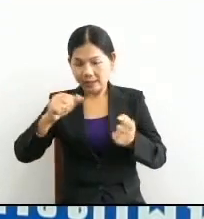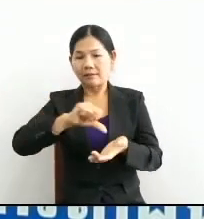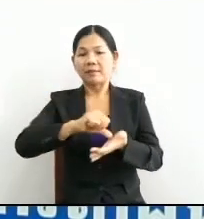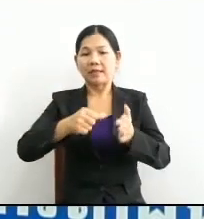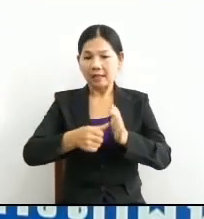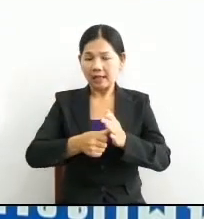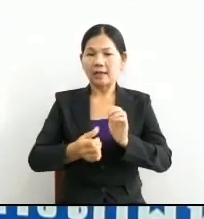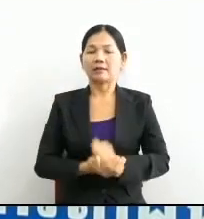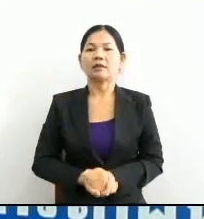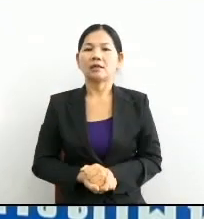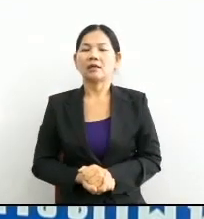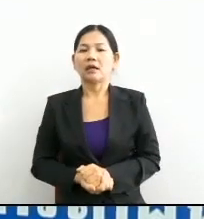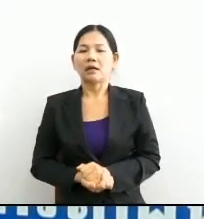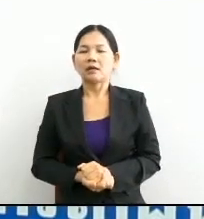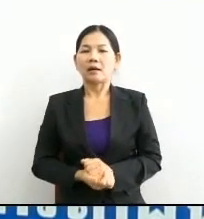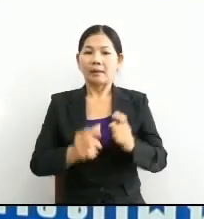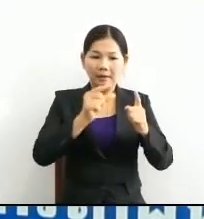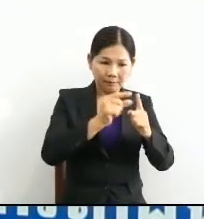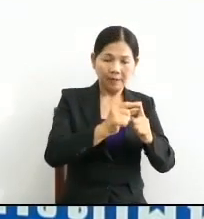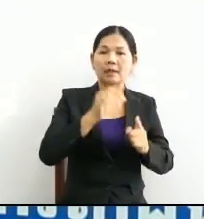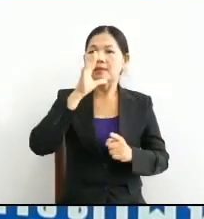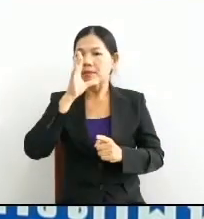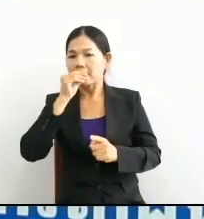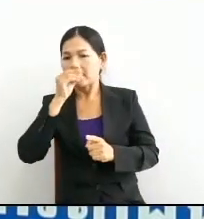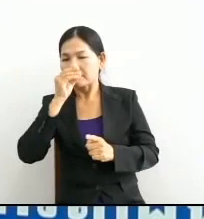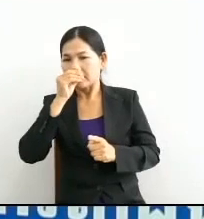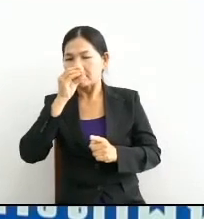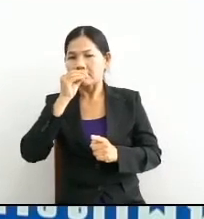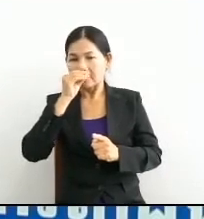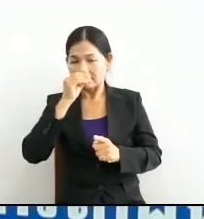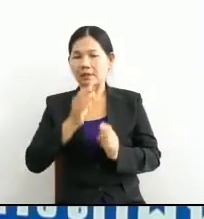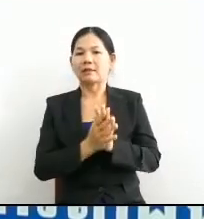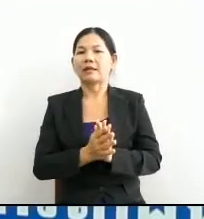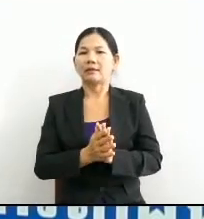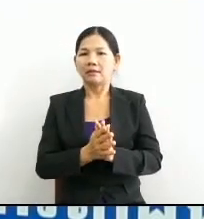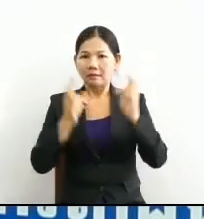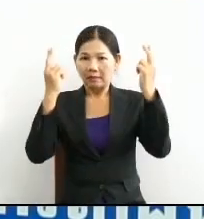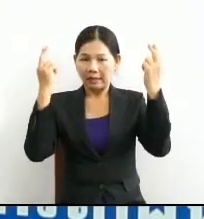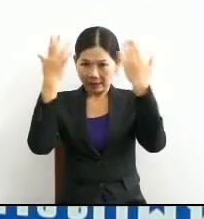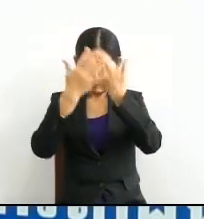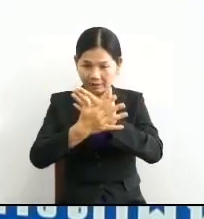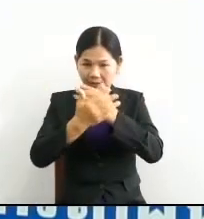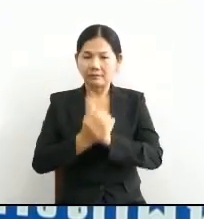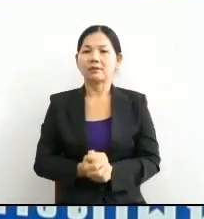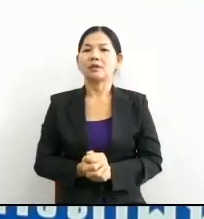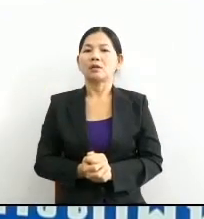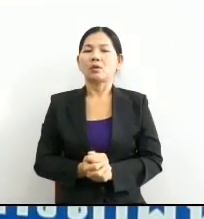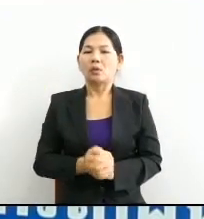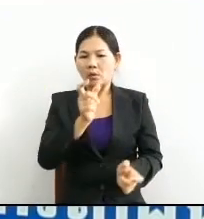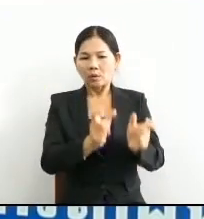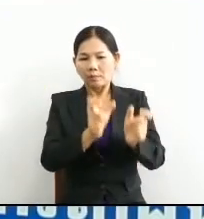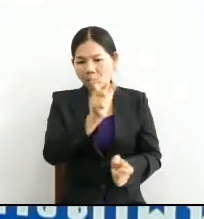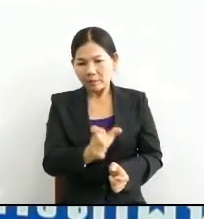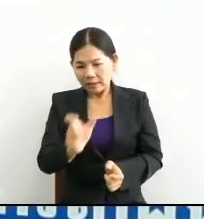này thà biết rứ sầm đầy đài miến ác cầm bằng to tay mồn